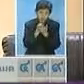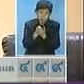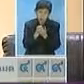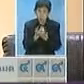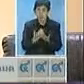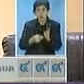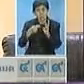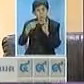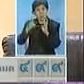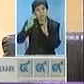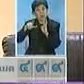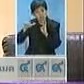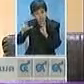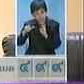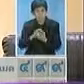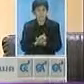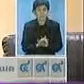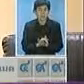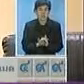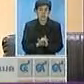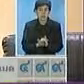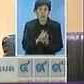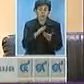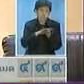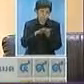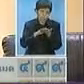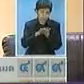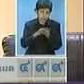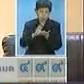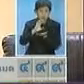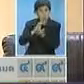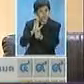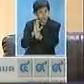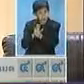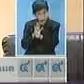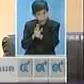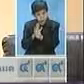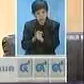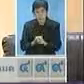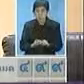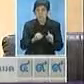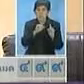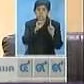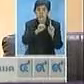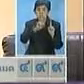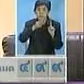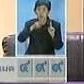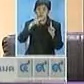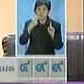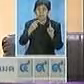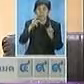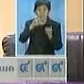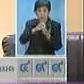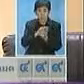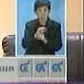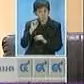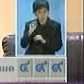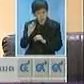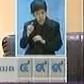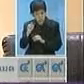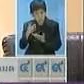านและงบขอประทานโทษงบเยียวยา 120,000 ล้านงบฉุกเฉินจ